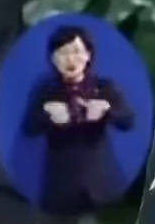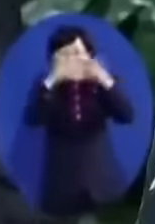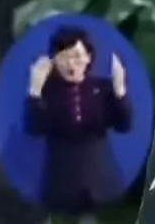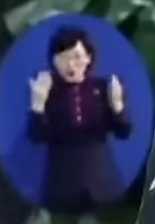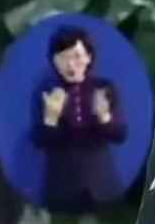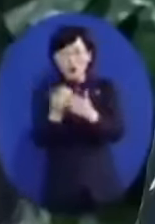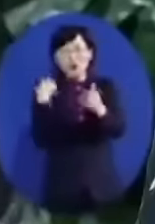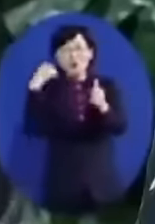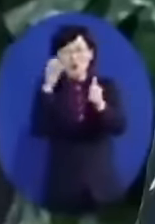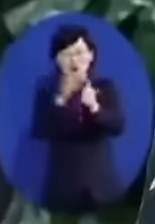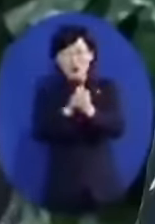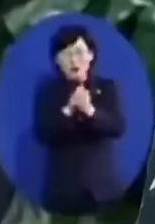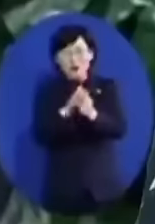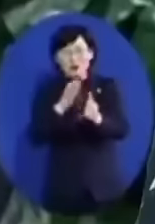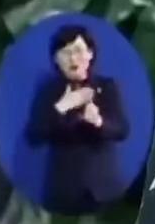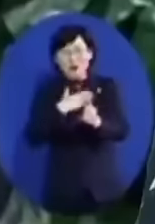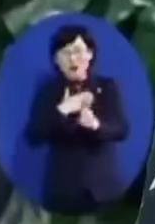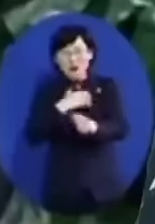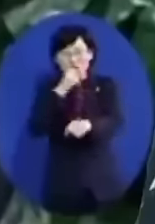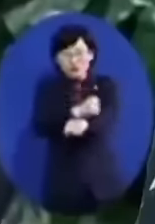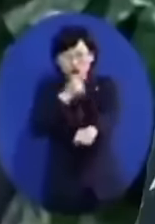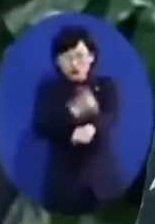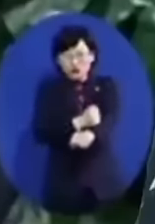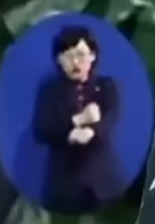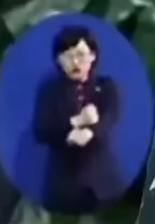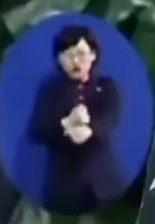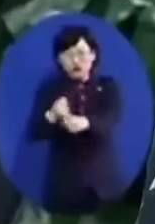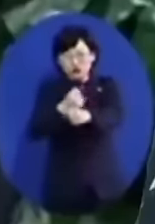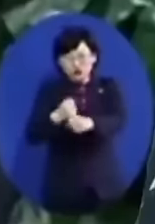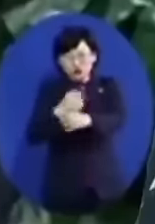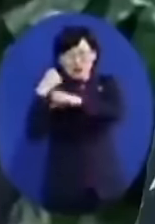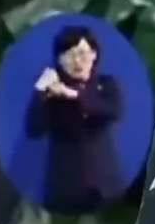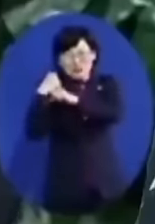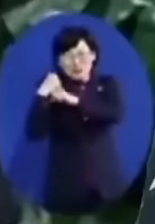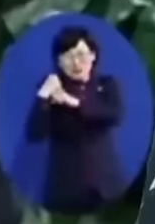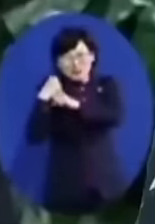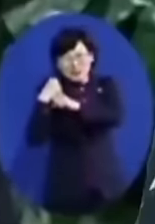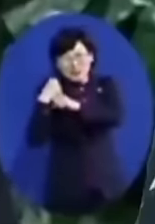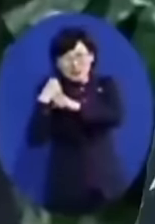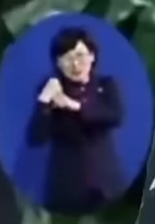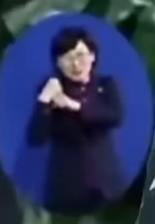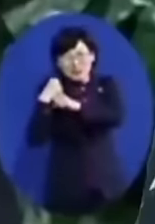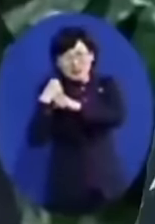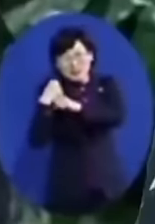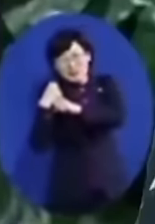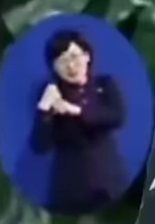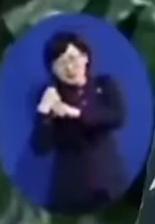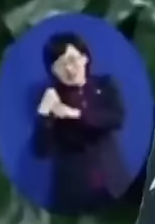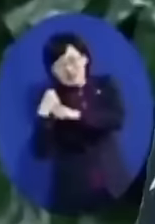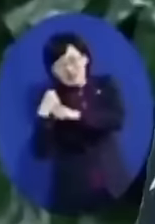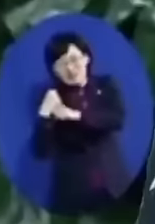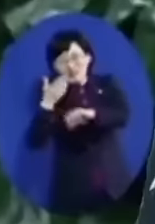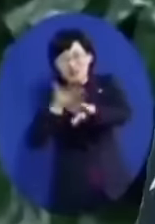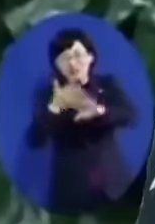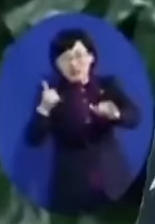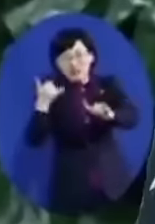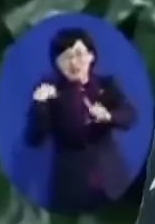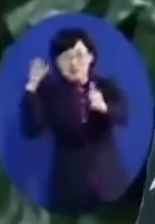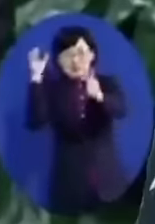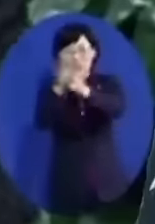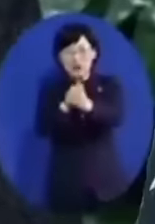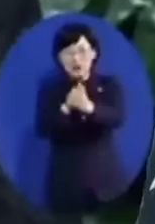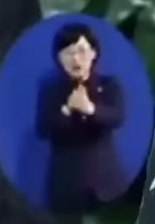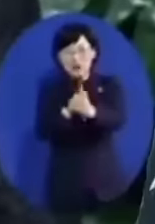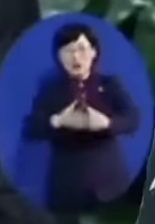돼요. 수고하고 무거운 짐을 내 어깨에 걸머지는 건 내가 거기서 찌부러질 때 그 짐을 다른 사람에게 맡기면